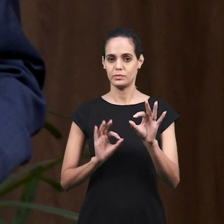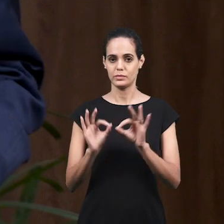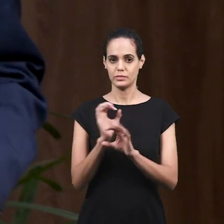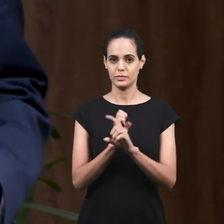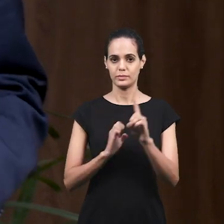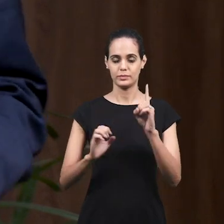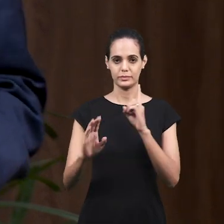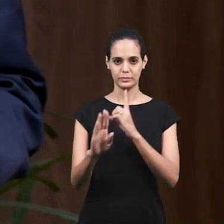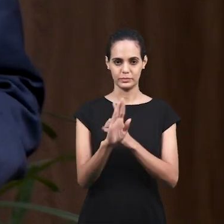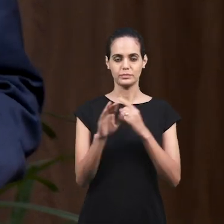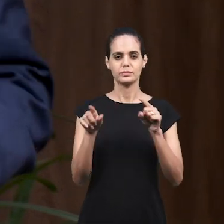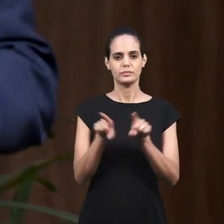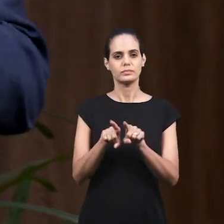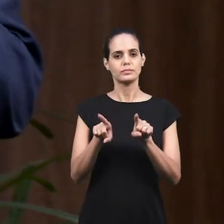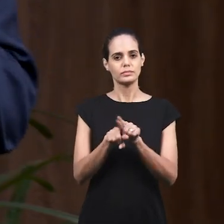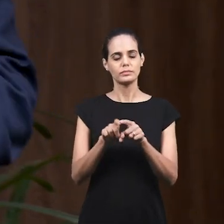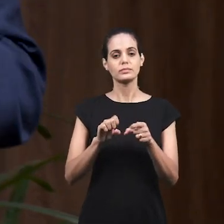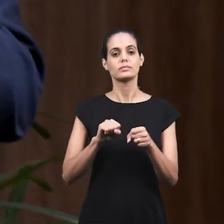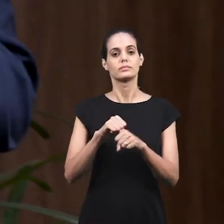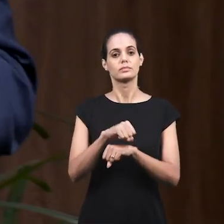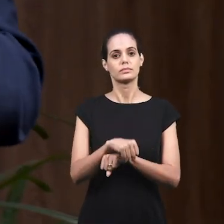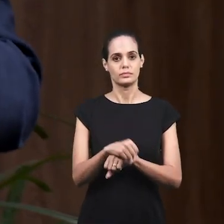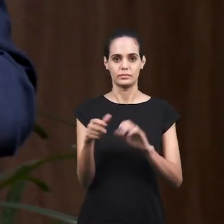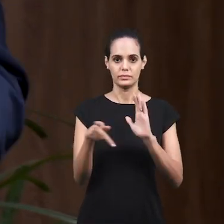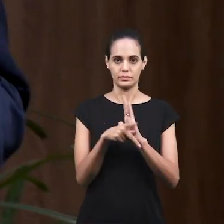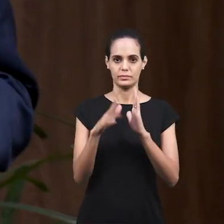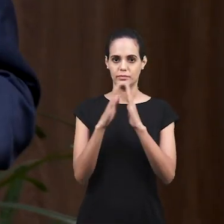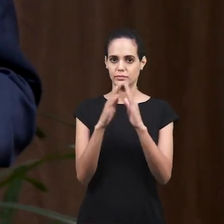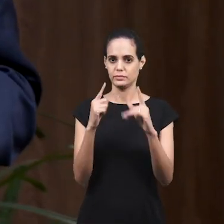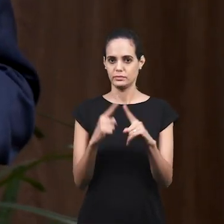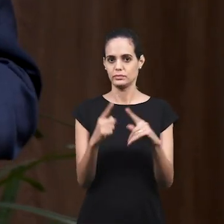séminaires de l'Église chrétienne Maranatha.